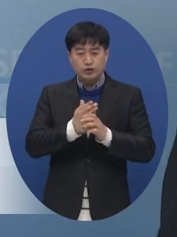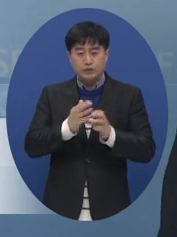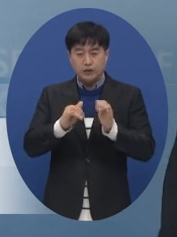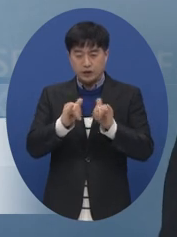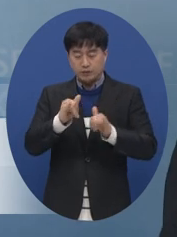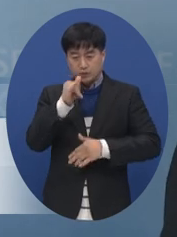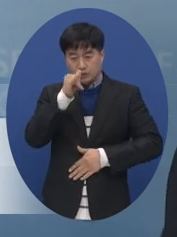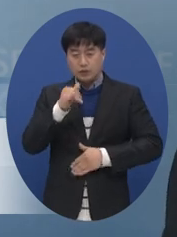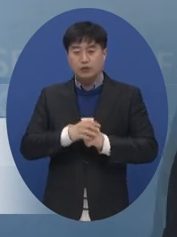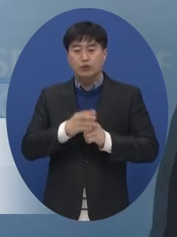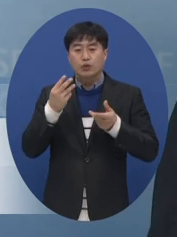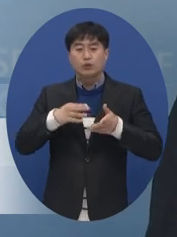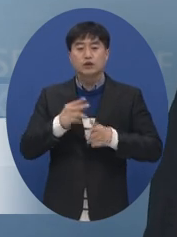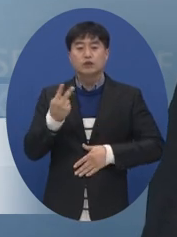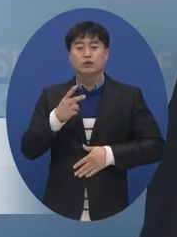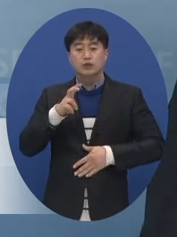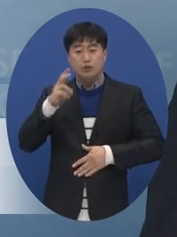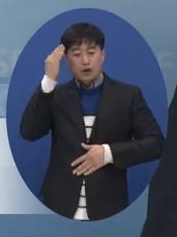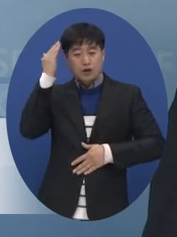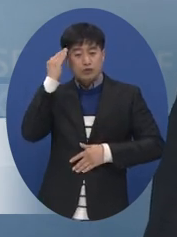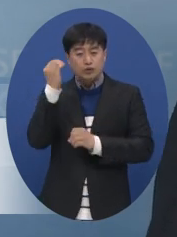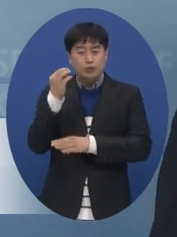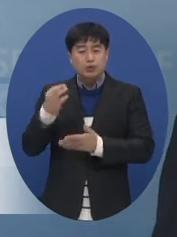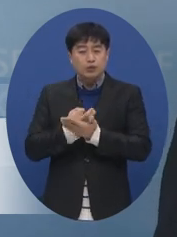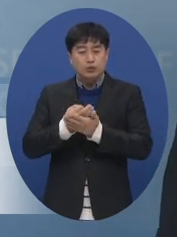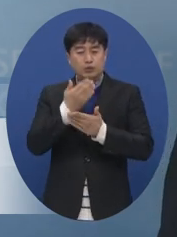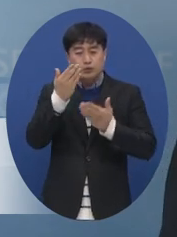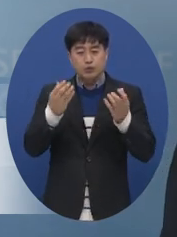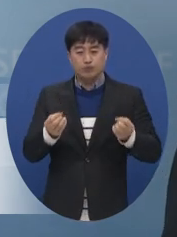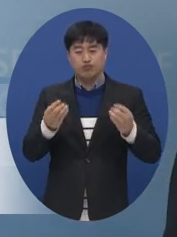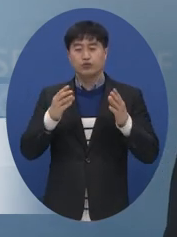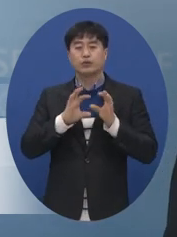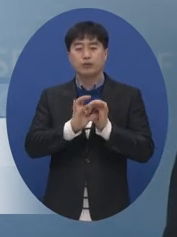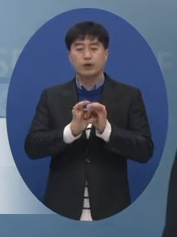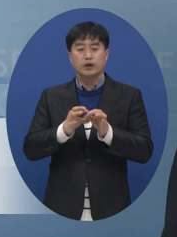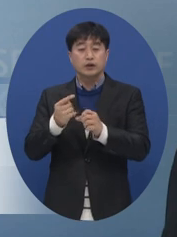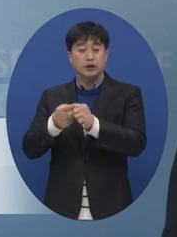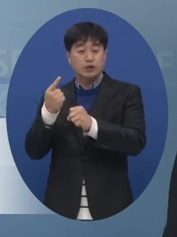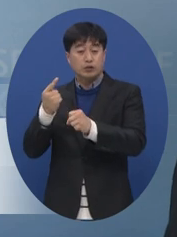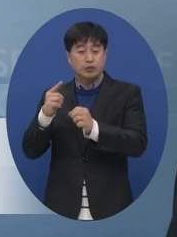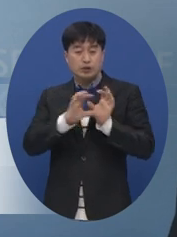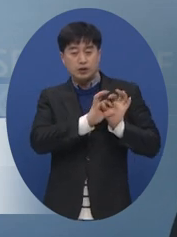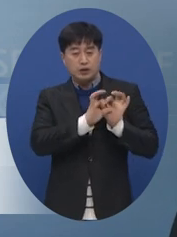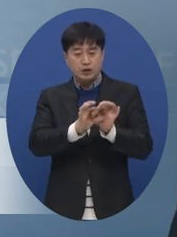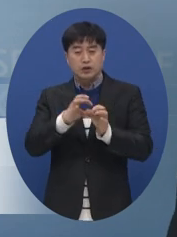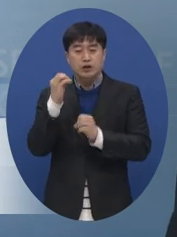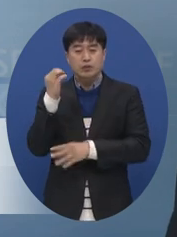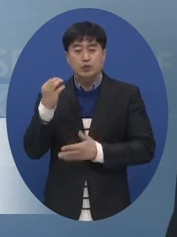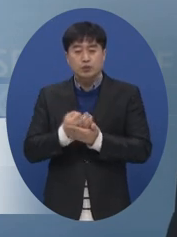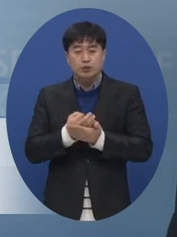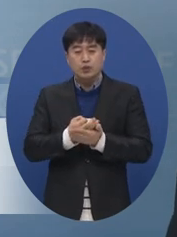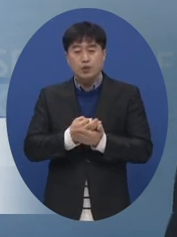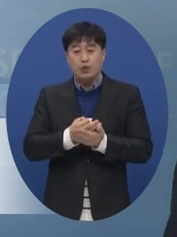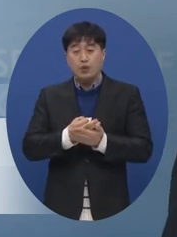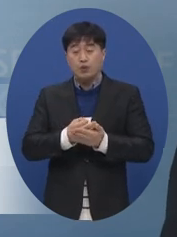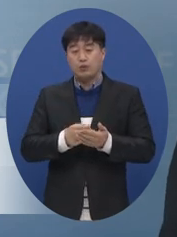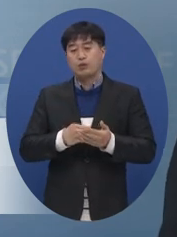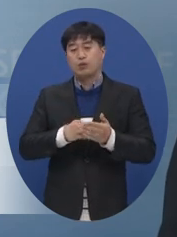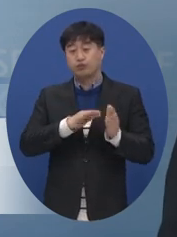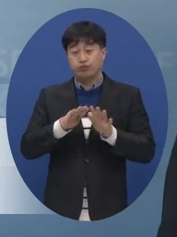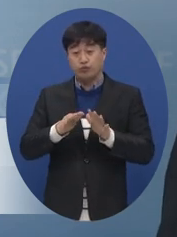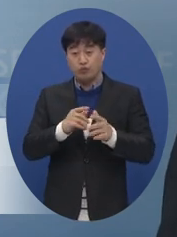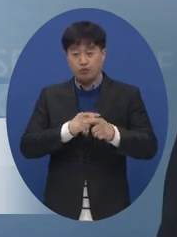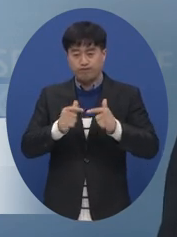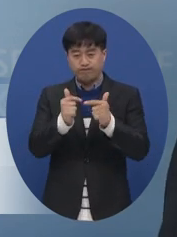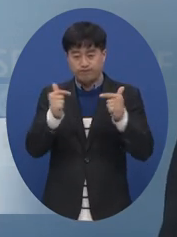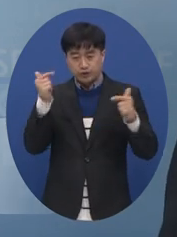중심에는 사람이 있습니다. 경기도는 2020 대한민국 기본소득 박람회를 통해 작년부터 이어온 기본소득 공론화의 물결을